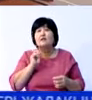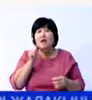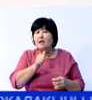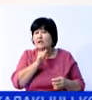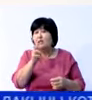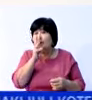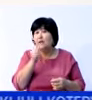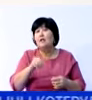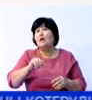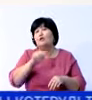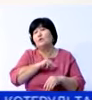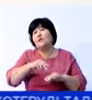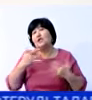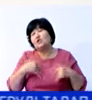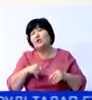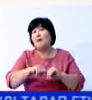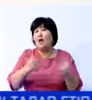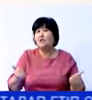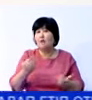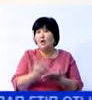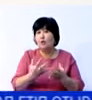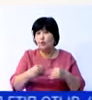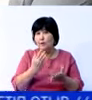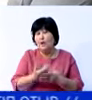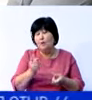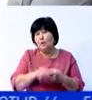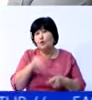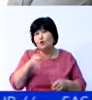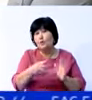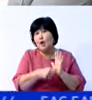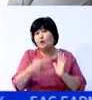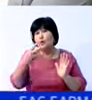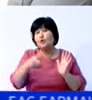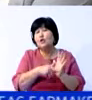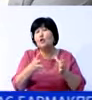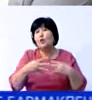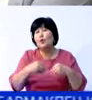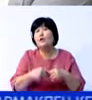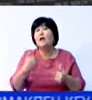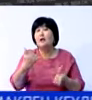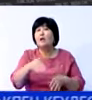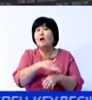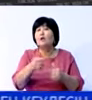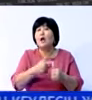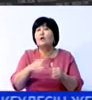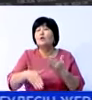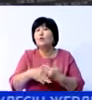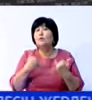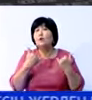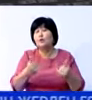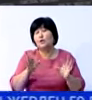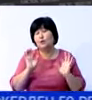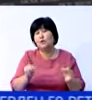тіпті ажырасып жатқан отбасылар да бар екен. Осыған байланысты 3637 отбасыға атаулы әлеуметтік көмек тағайындаудың